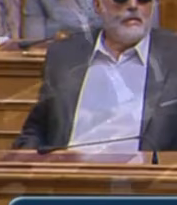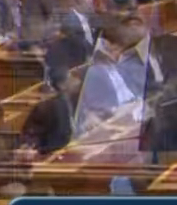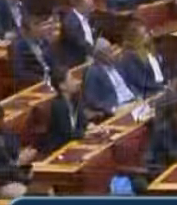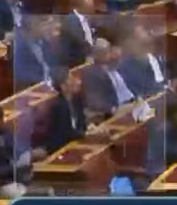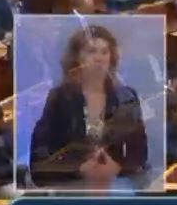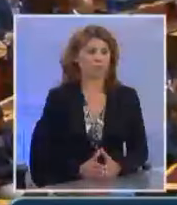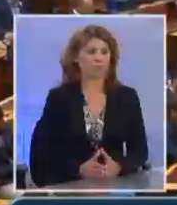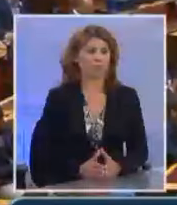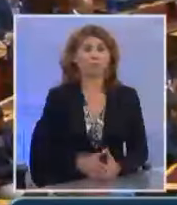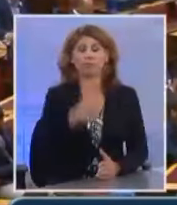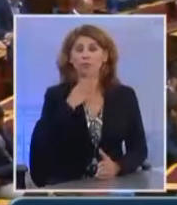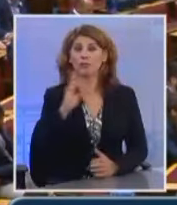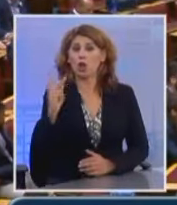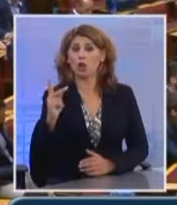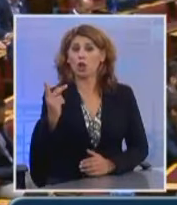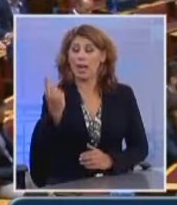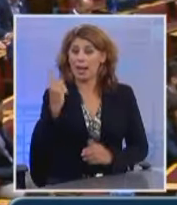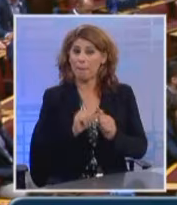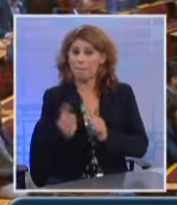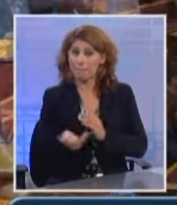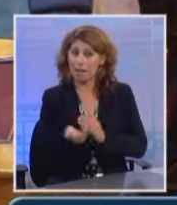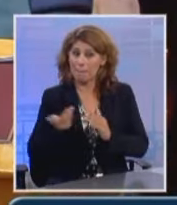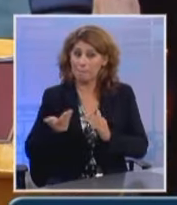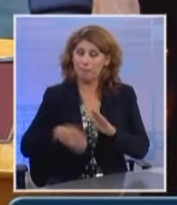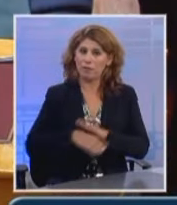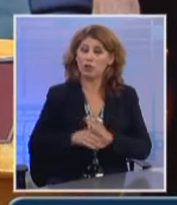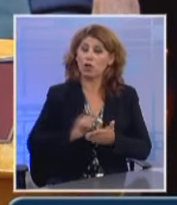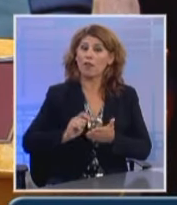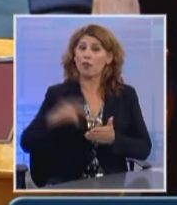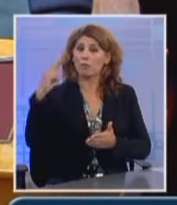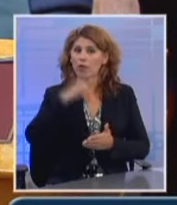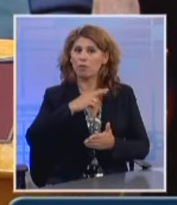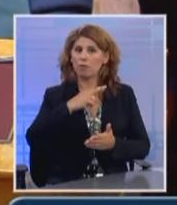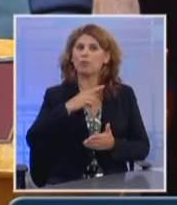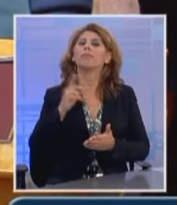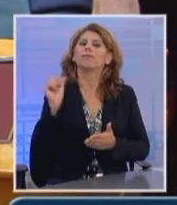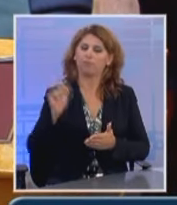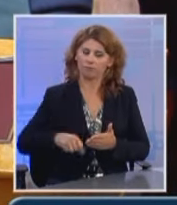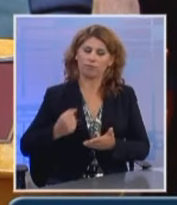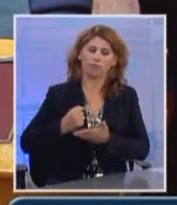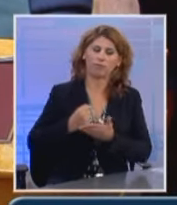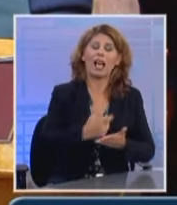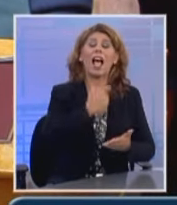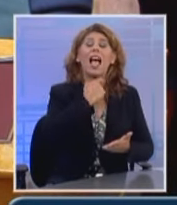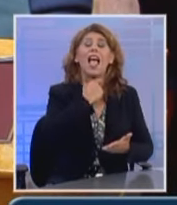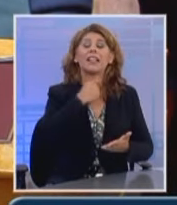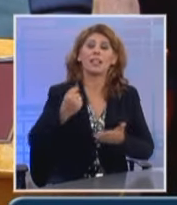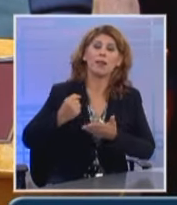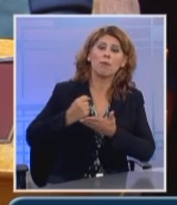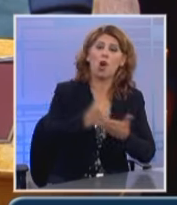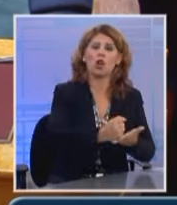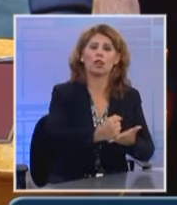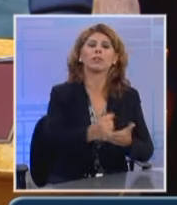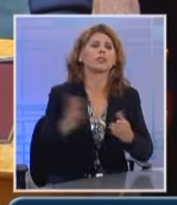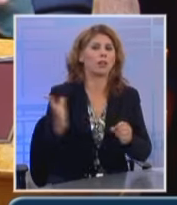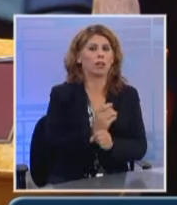διότι με την παρέμβασή του ένα μήνα πριν φύγουμε στο γραφείο του Πρωθυπουργού μας δόθηκε η έκτακτη επιχορήγηση για να